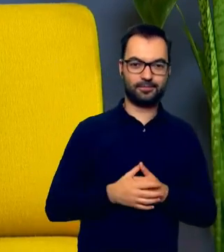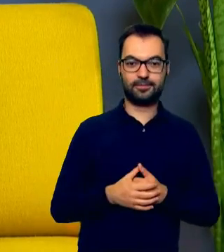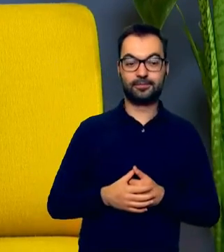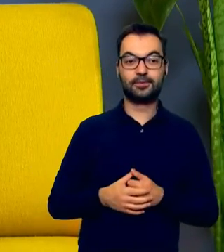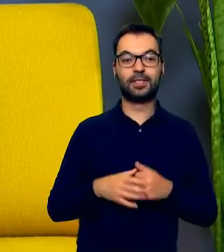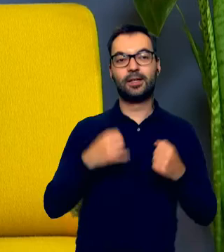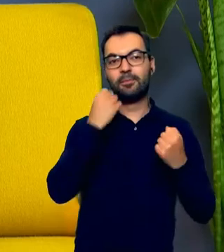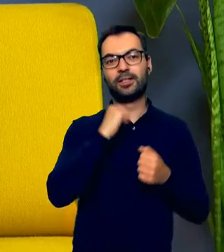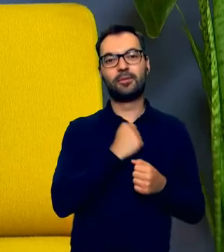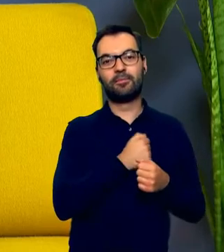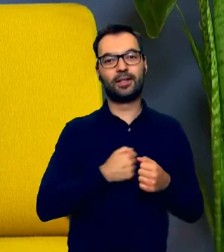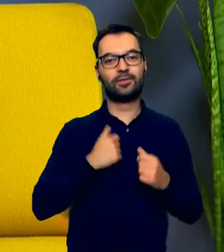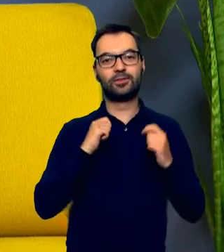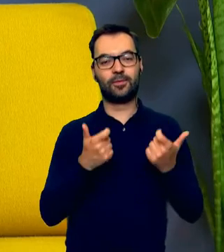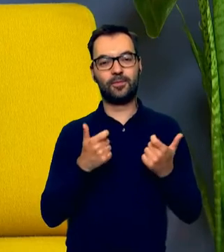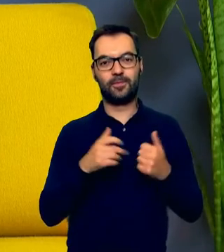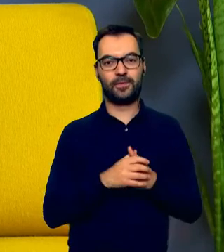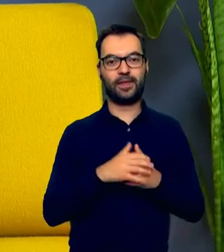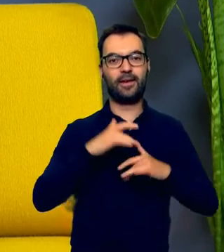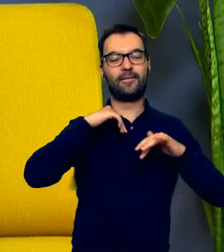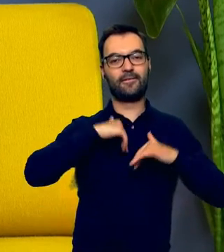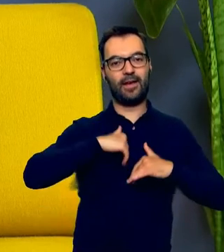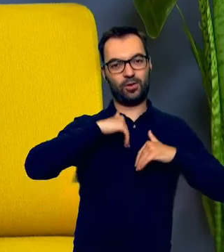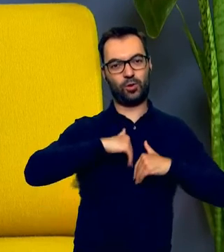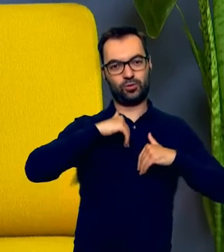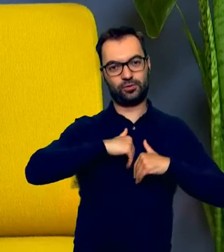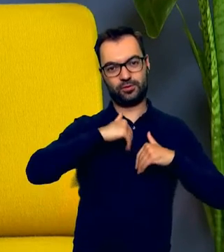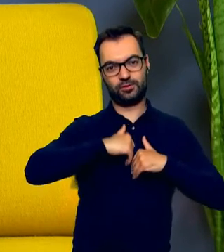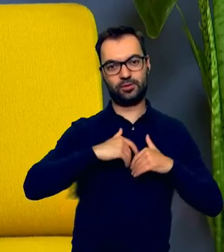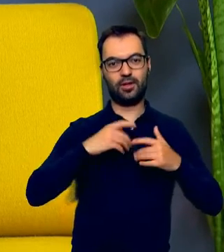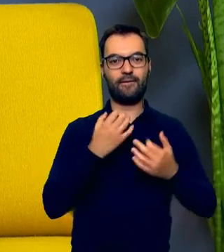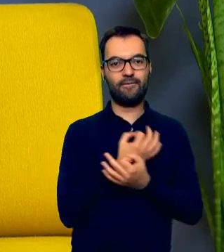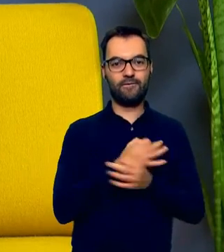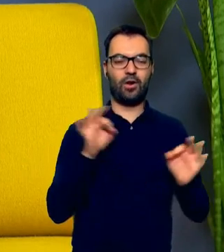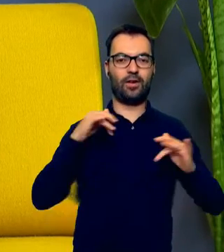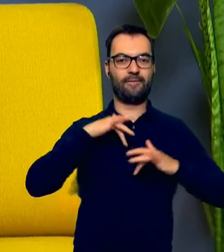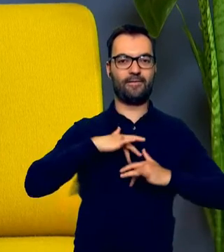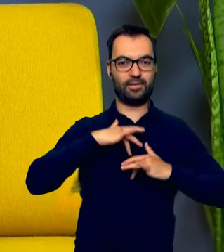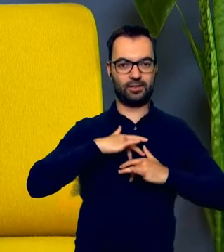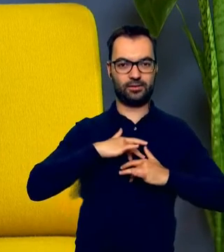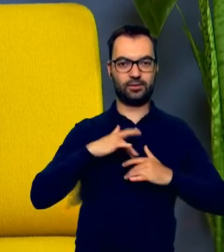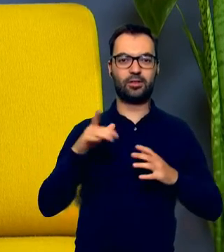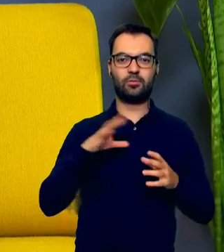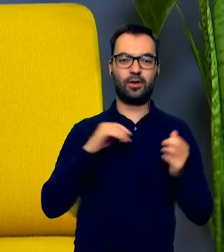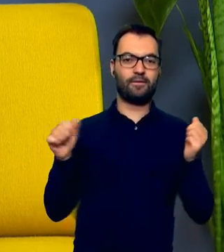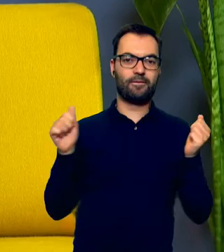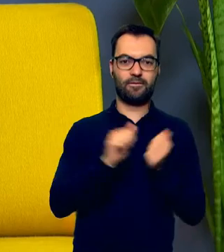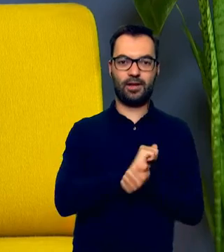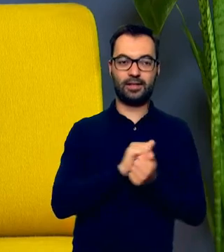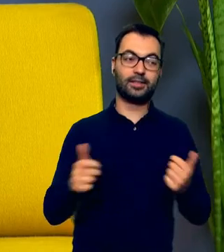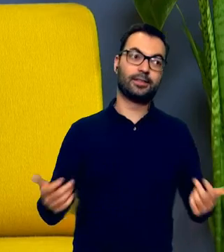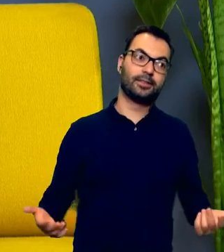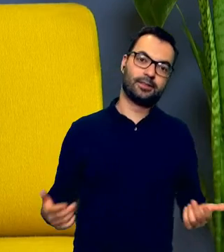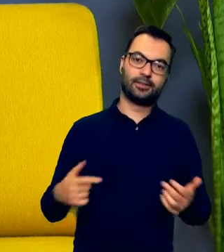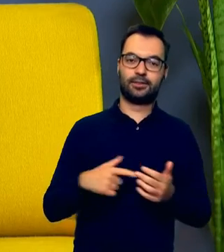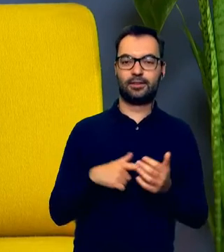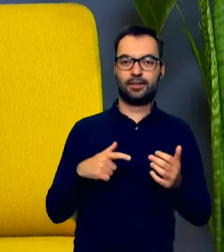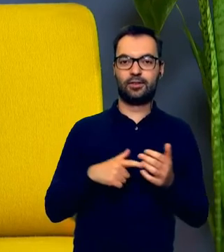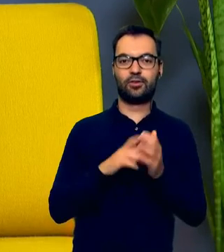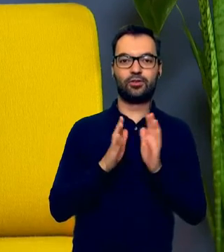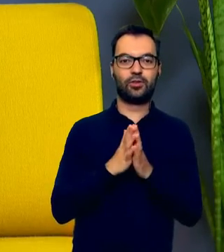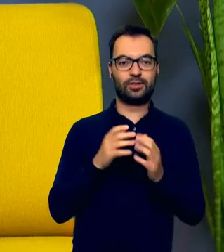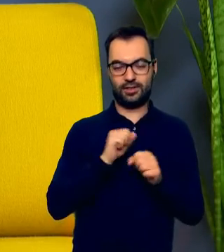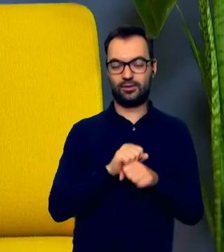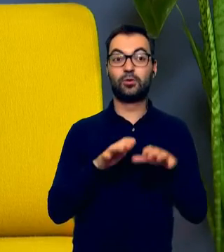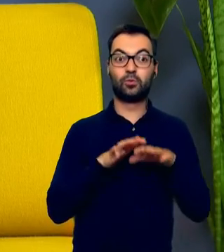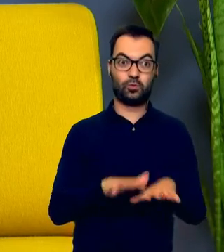jacyś. Bardziej mnie martwi ta kwestia tego, co jest w nas w środku, czyli tej wolności wewnętrznej, o którą możemy walczyć, no ale tego w tej książce